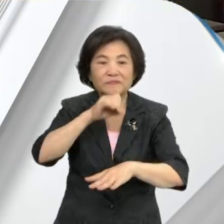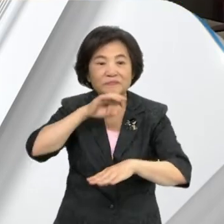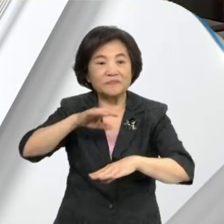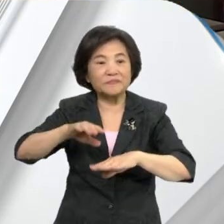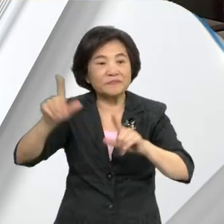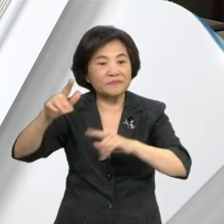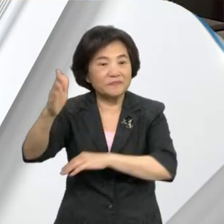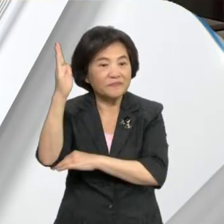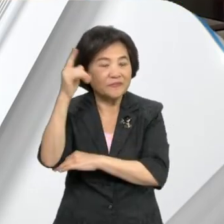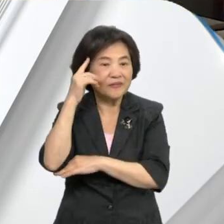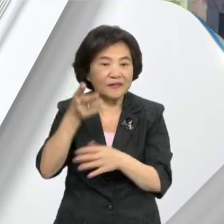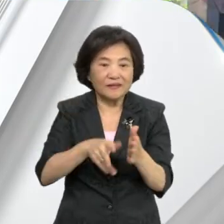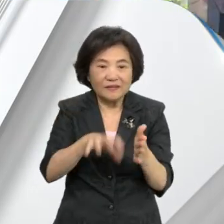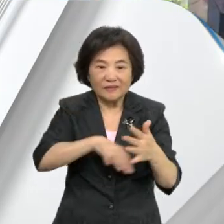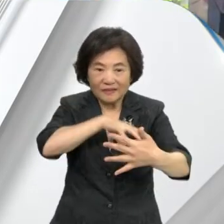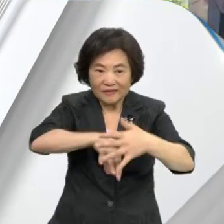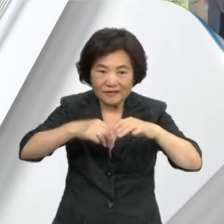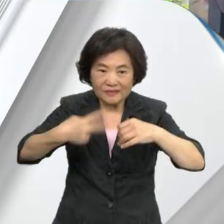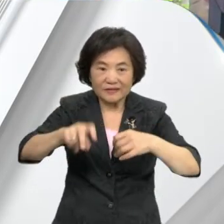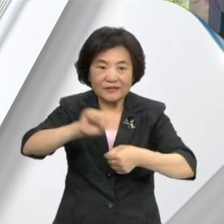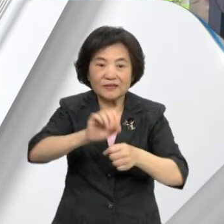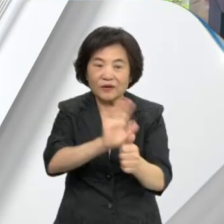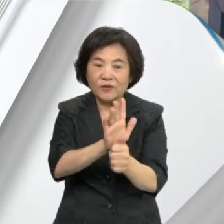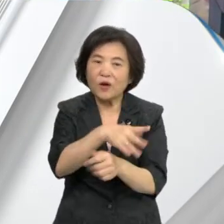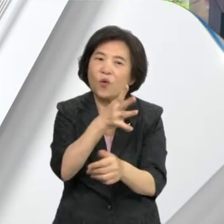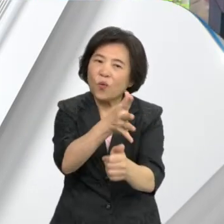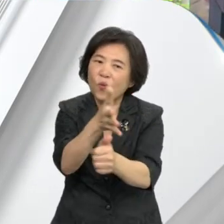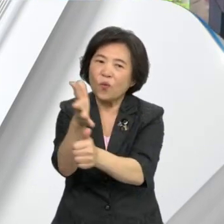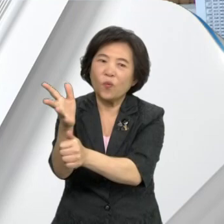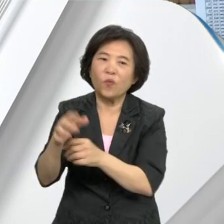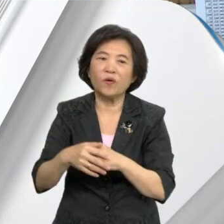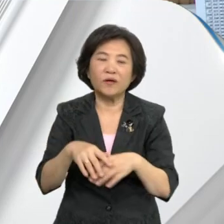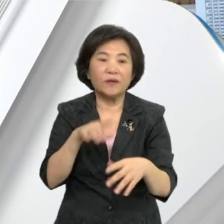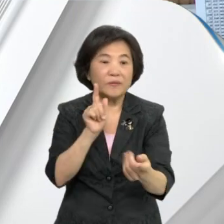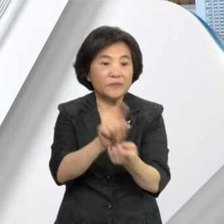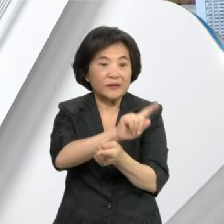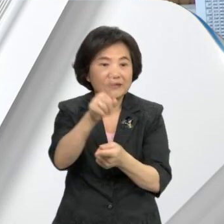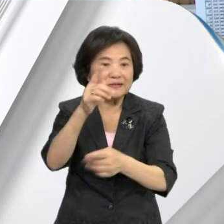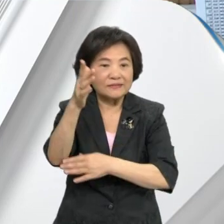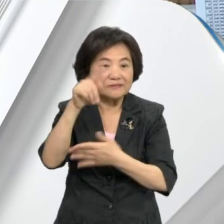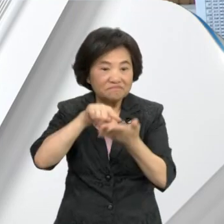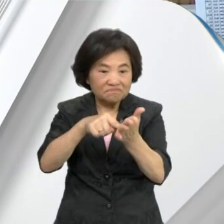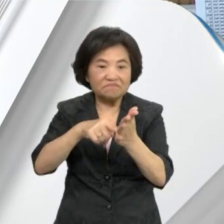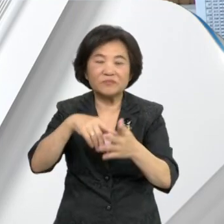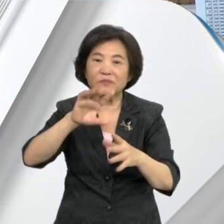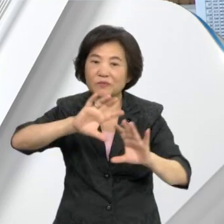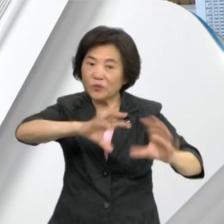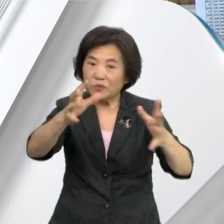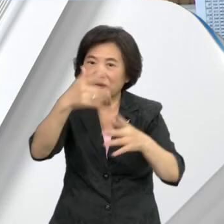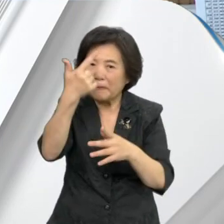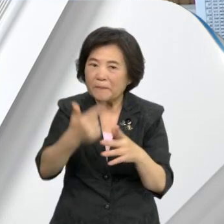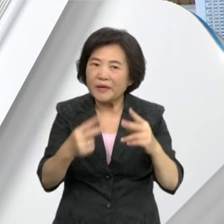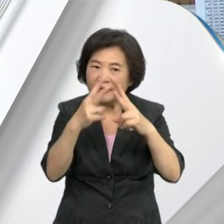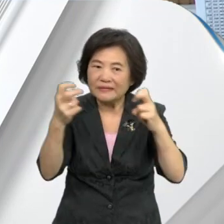也将会提一张地板增设礼服止损点，为昨天申请工业国际漫上再